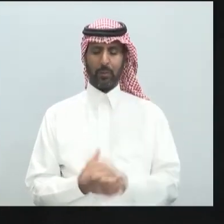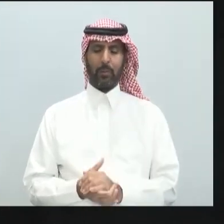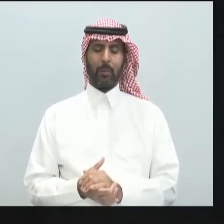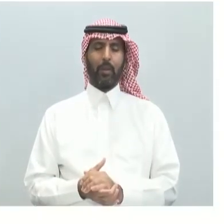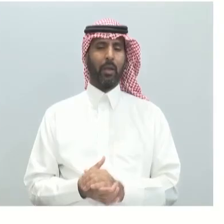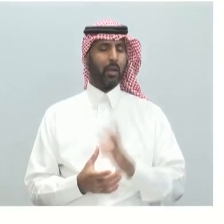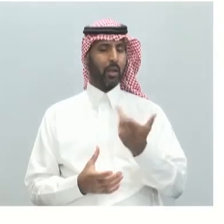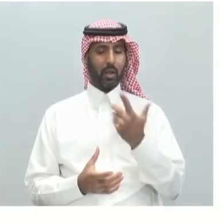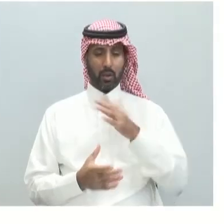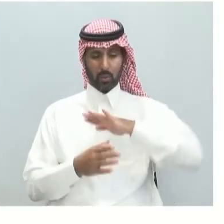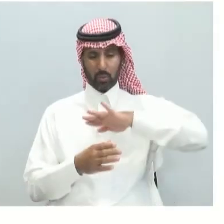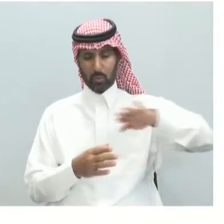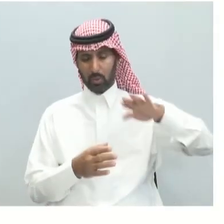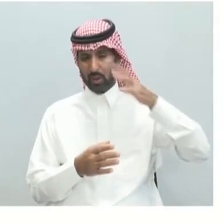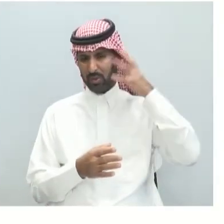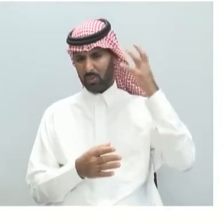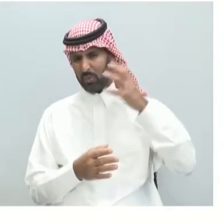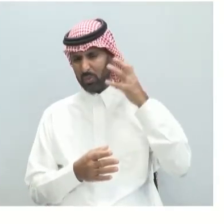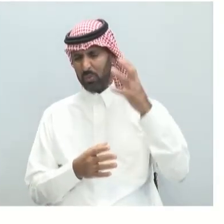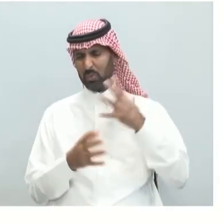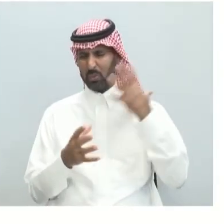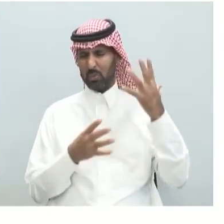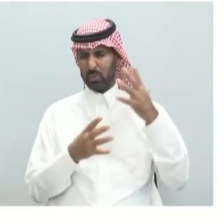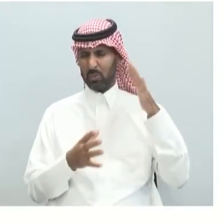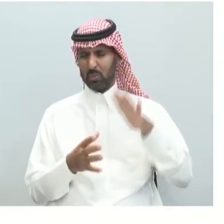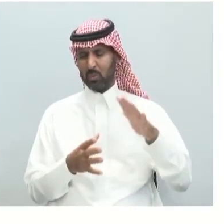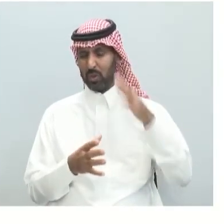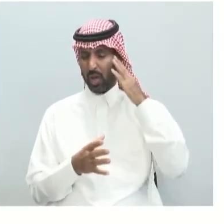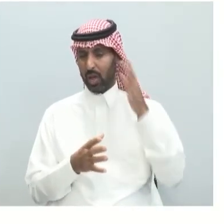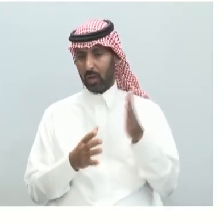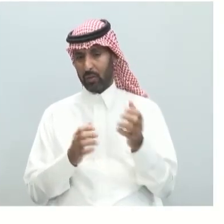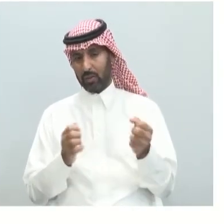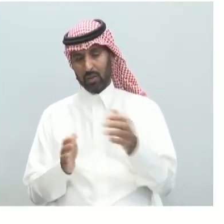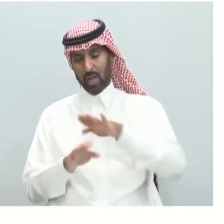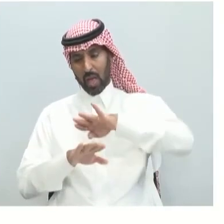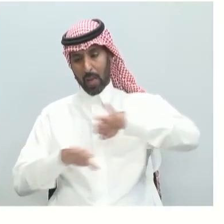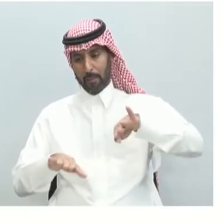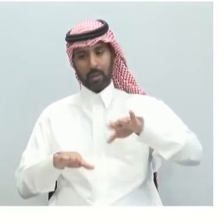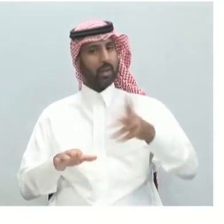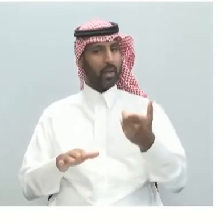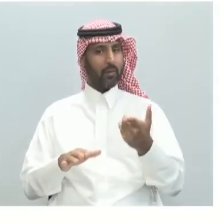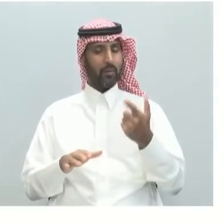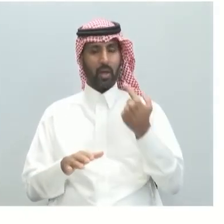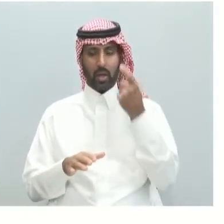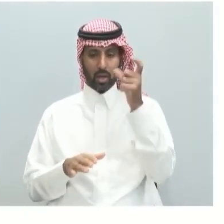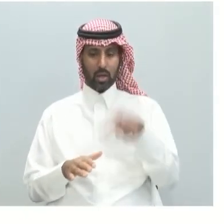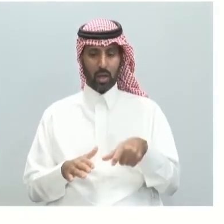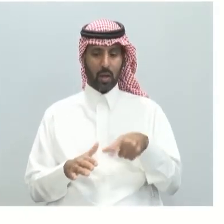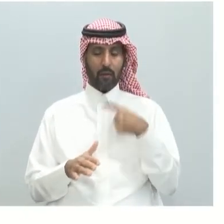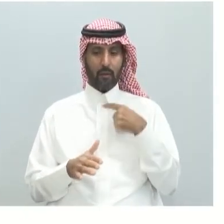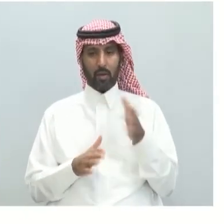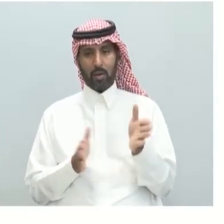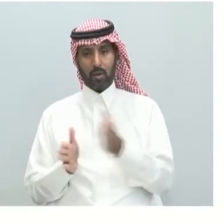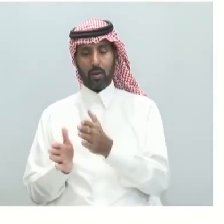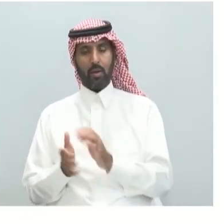كيف يمكن ان اقي نفسي من خطر الضوضاء سؤال يحتاج الى تفكير